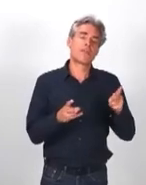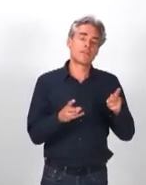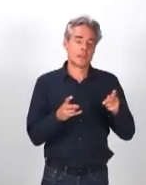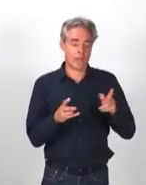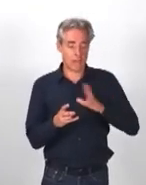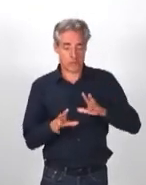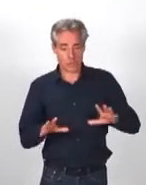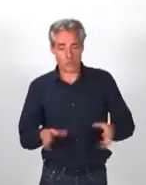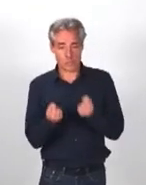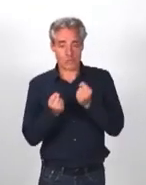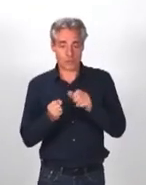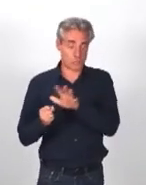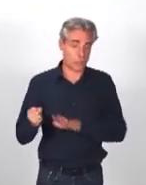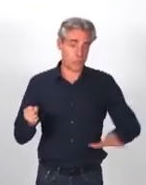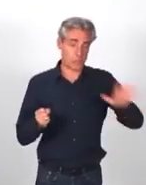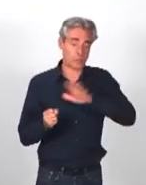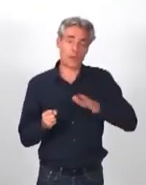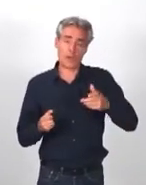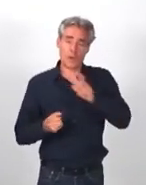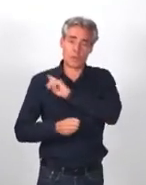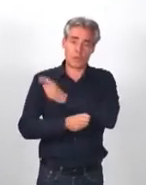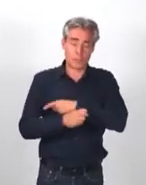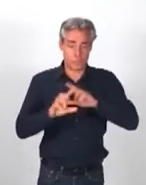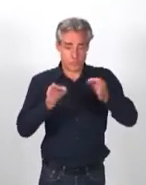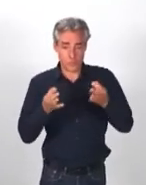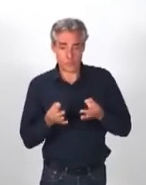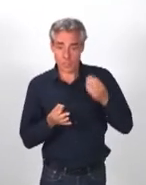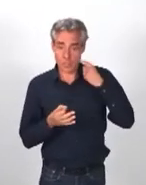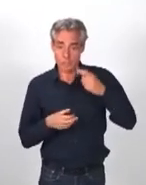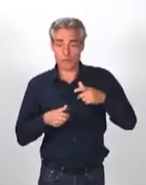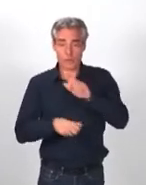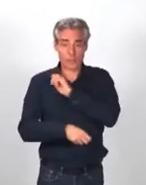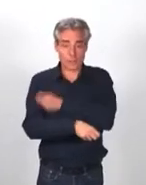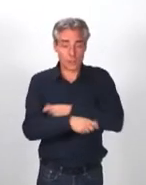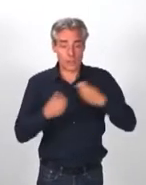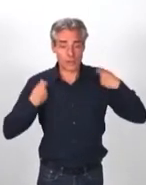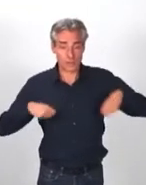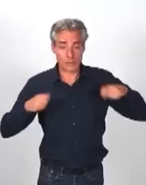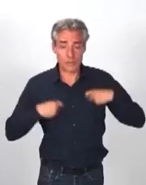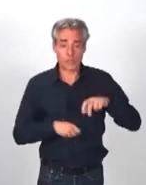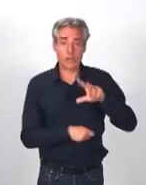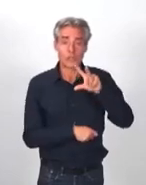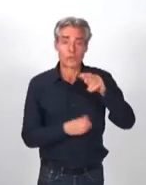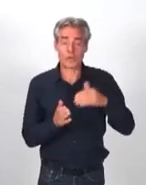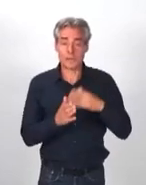là-dessus, mais dans le budget, vous avez consommé en dépenses de fonctionnement 3 400 €